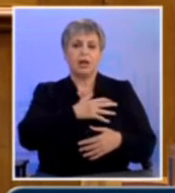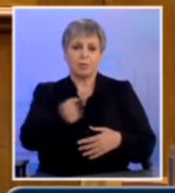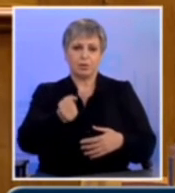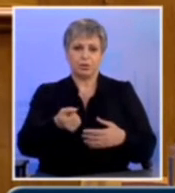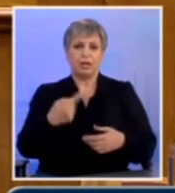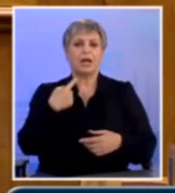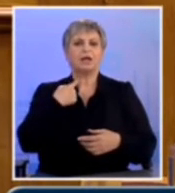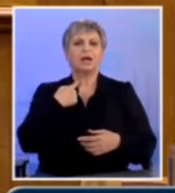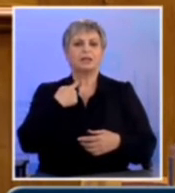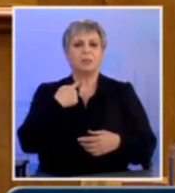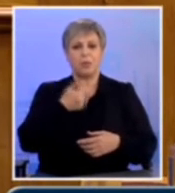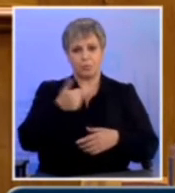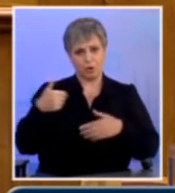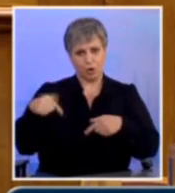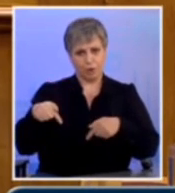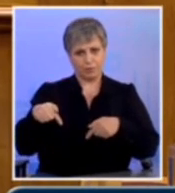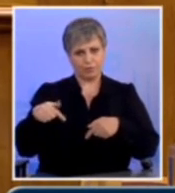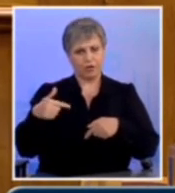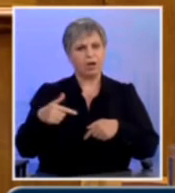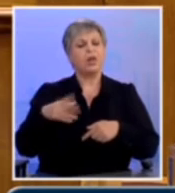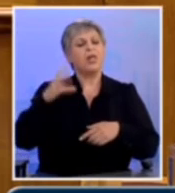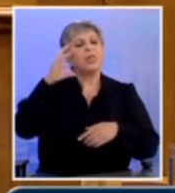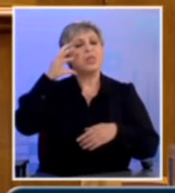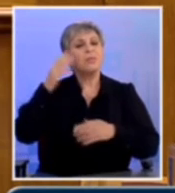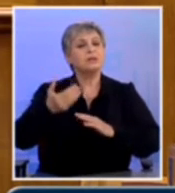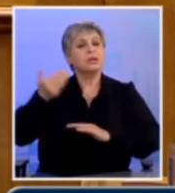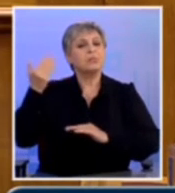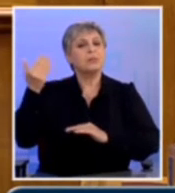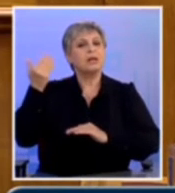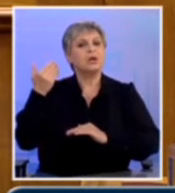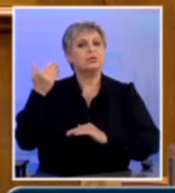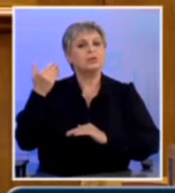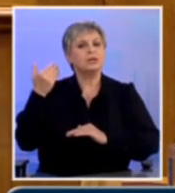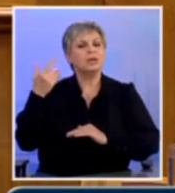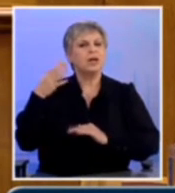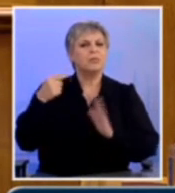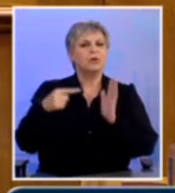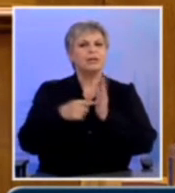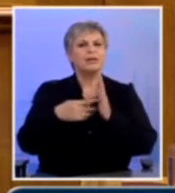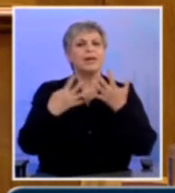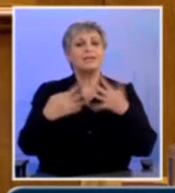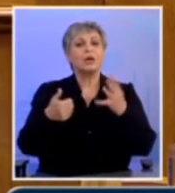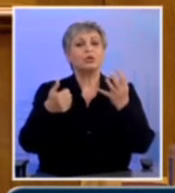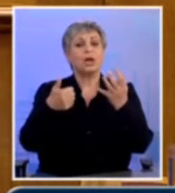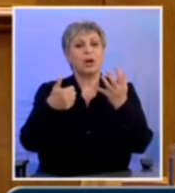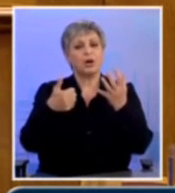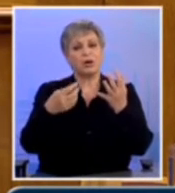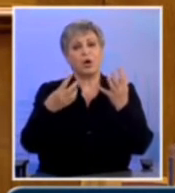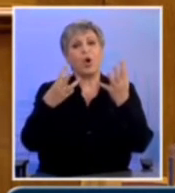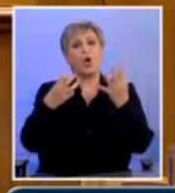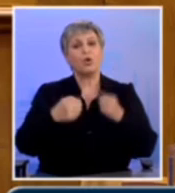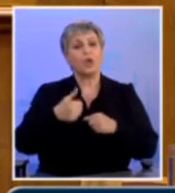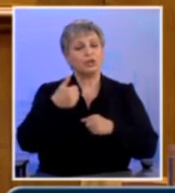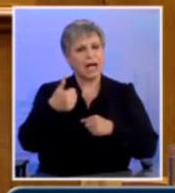θυμάστε οι παλαιότεροι τον όρο που είχαμε κατά την περίοδο 1986-87 του